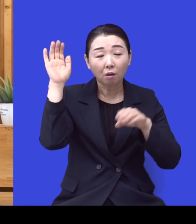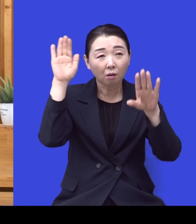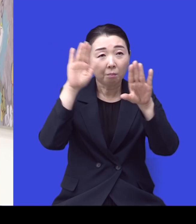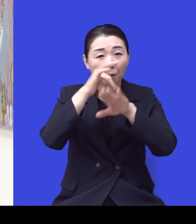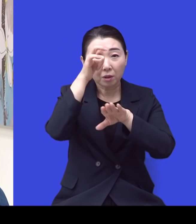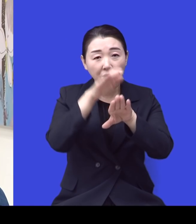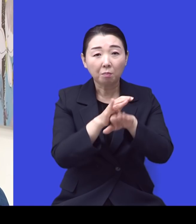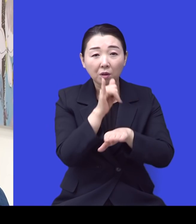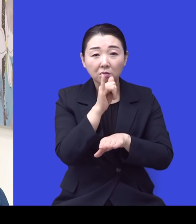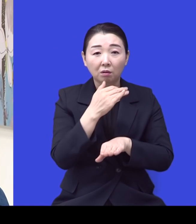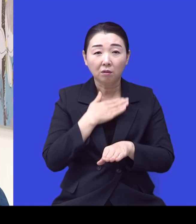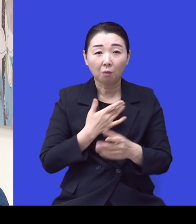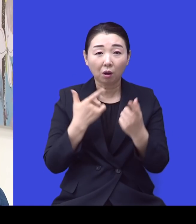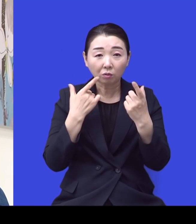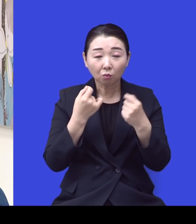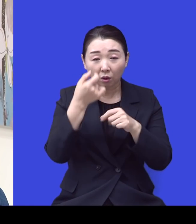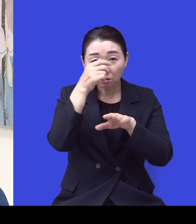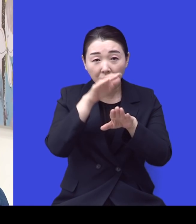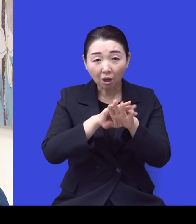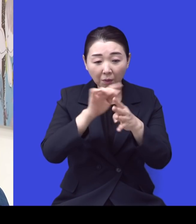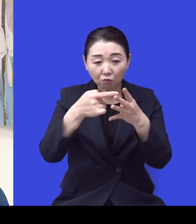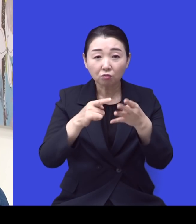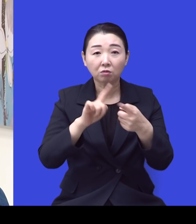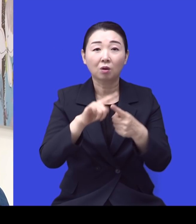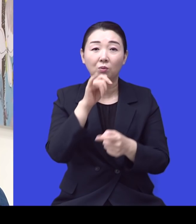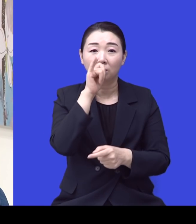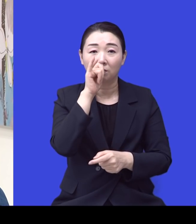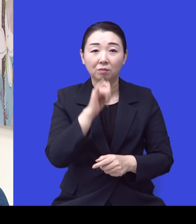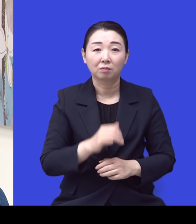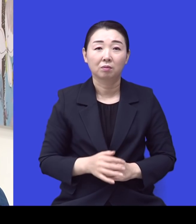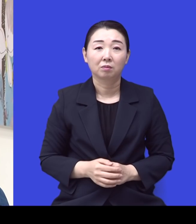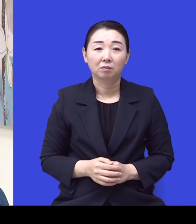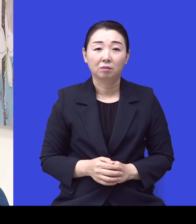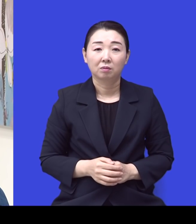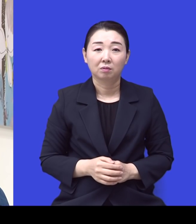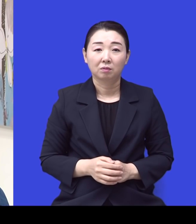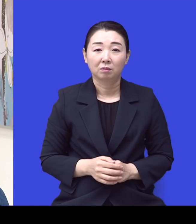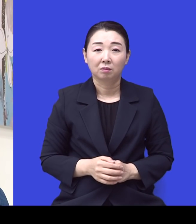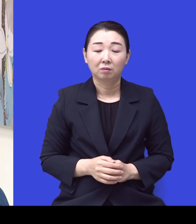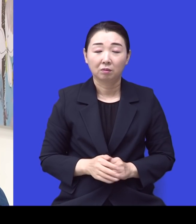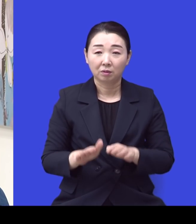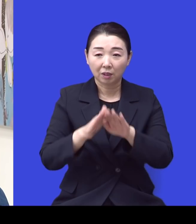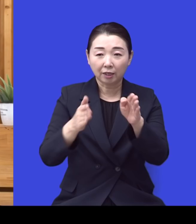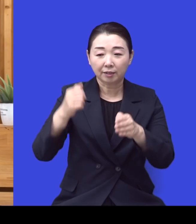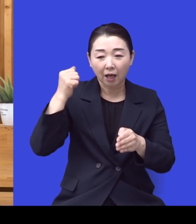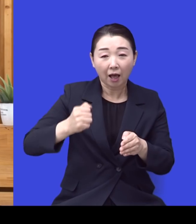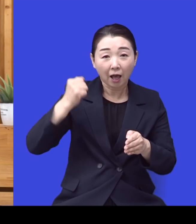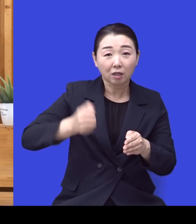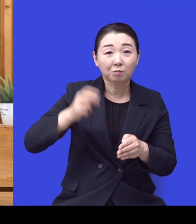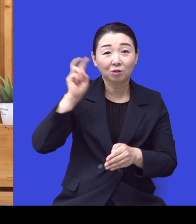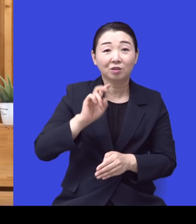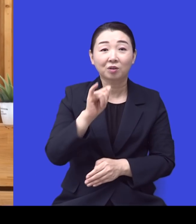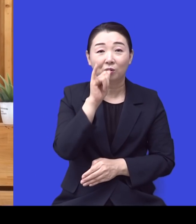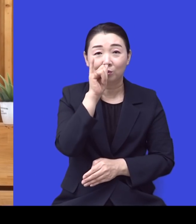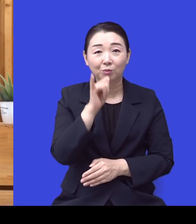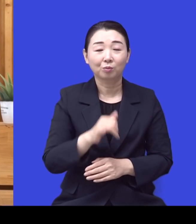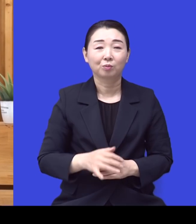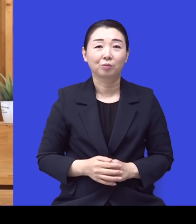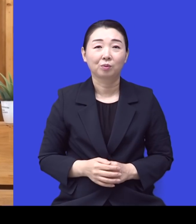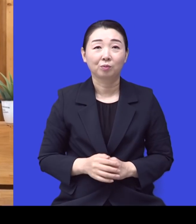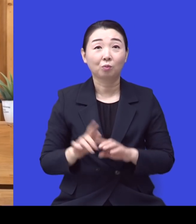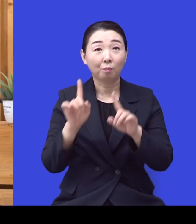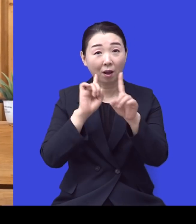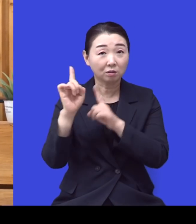그런데 저하고 똑같이 예배를 순서를 하는 거예요. 그리고 강대상을 치면서 찬양하고 막 네. 예배. 그리고